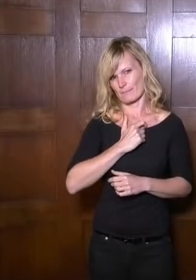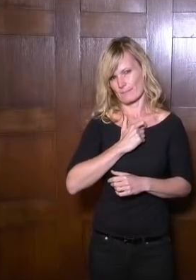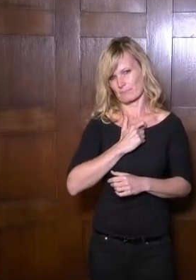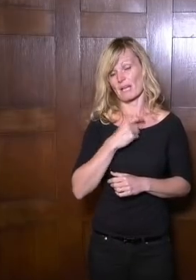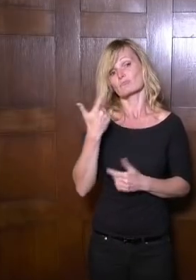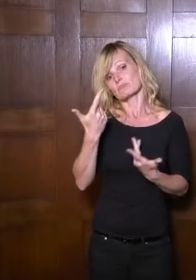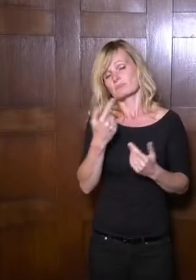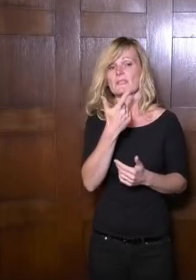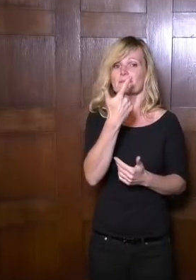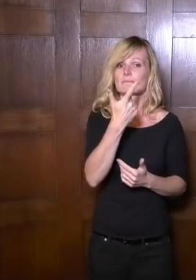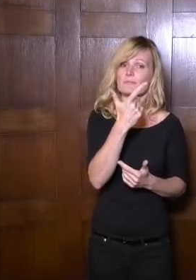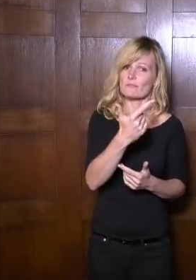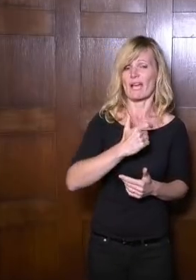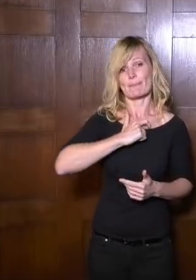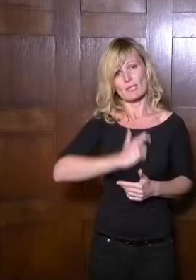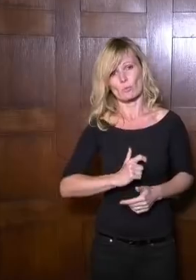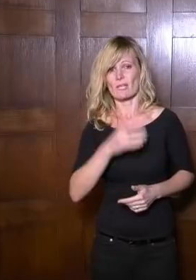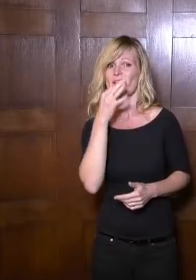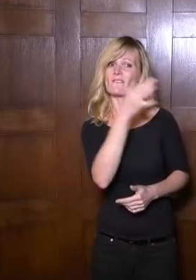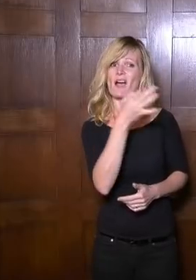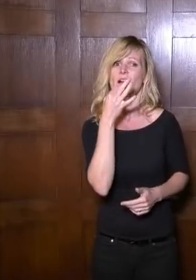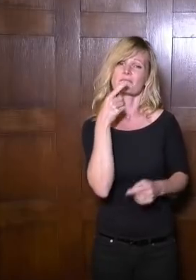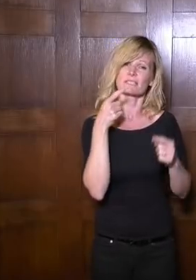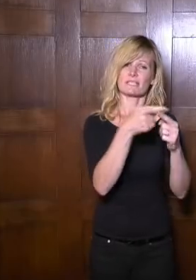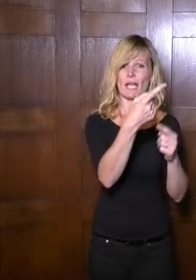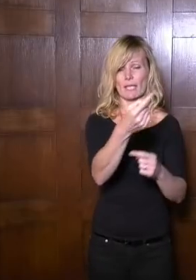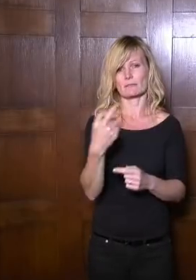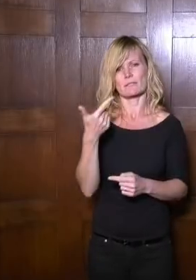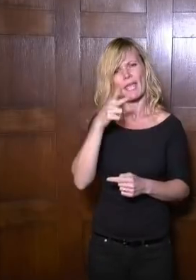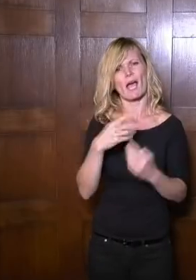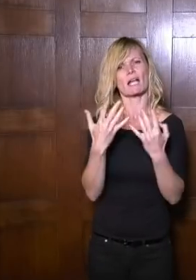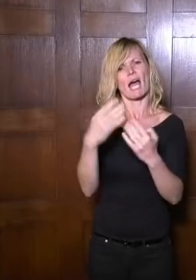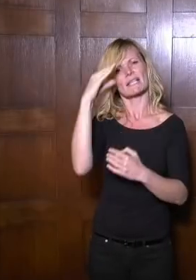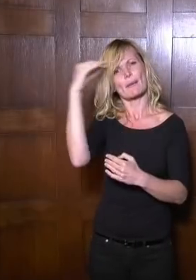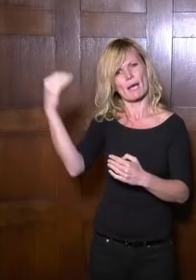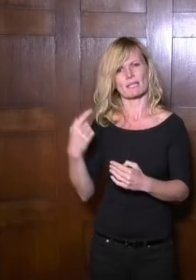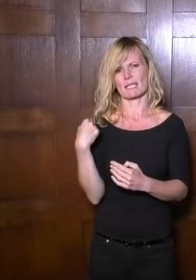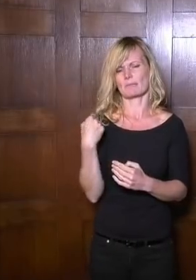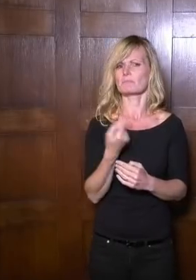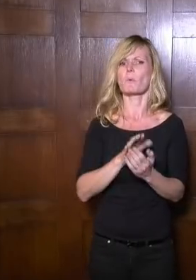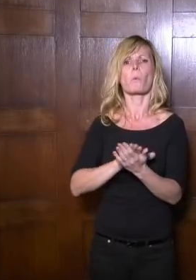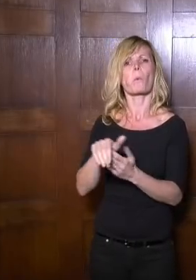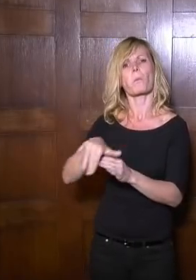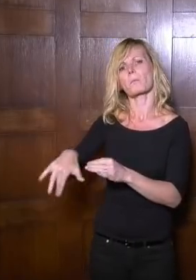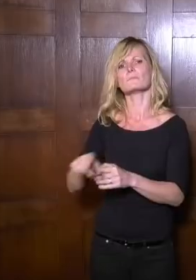worden, von Herrn Grasemann, glaube ich, das zu beantworten. Das wollen wir jetzt nicht einfach so übergehen, oder Sie